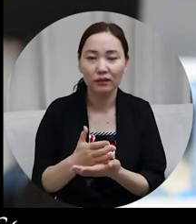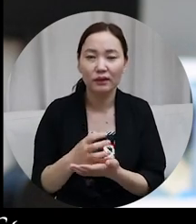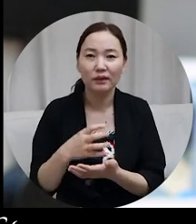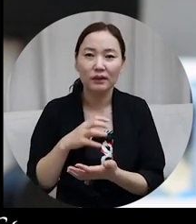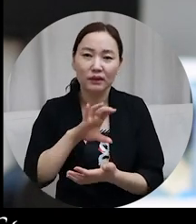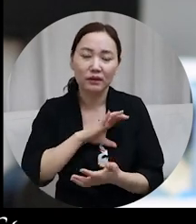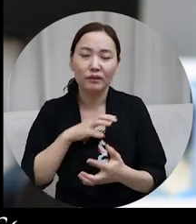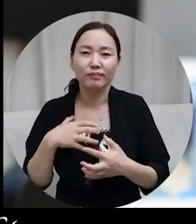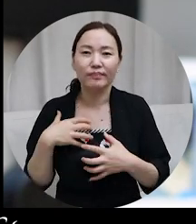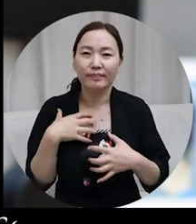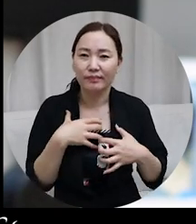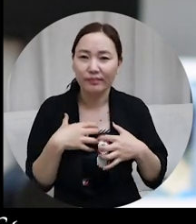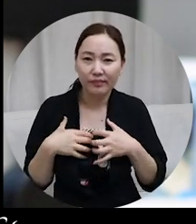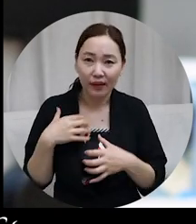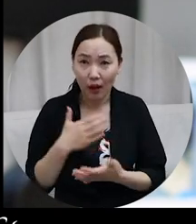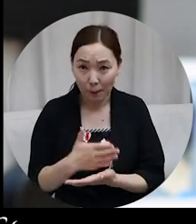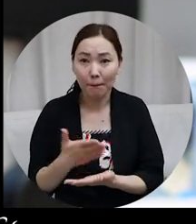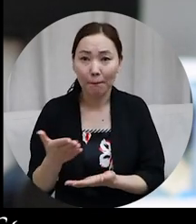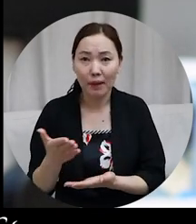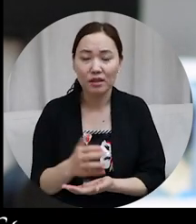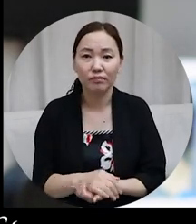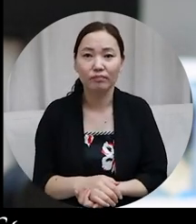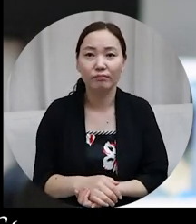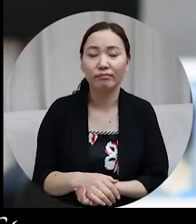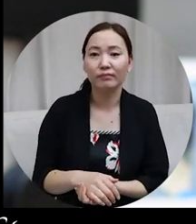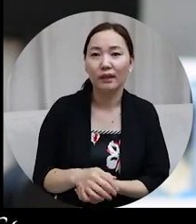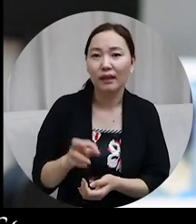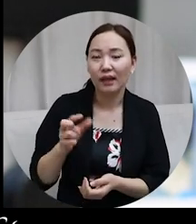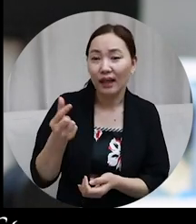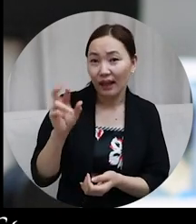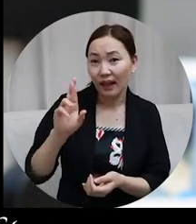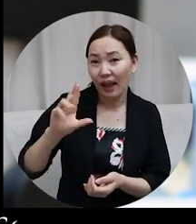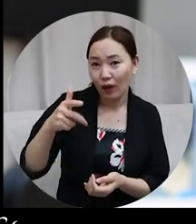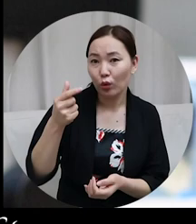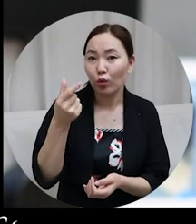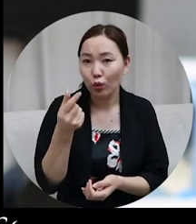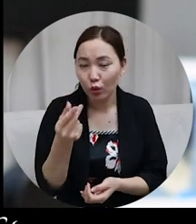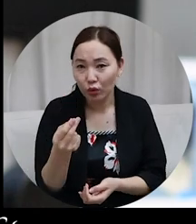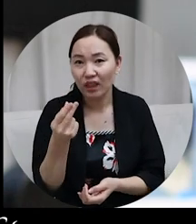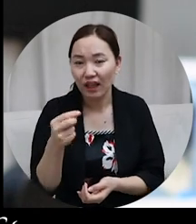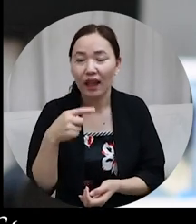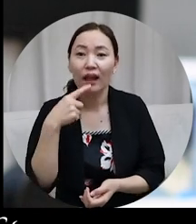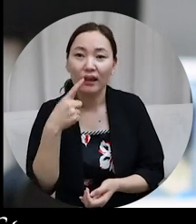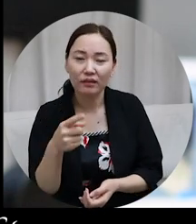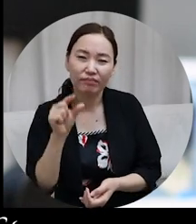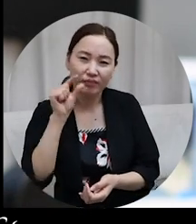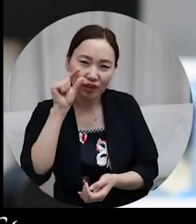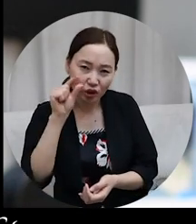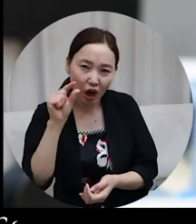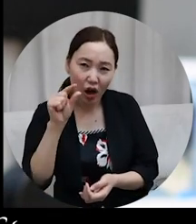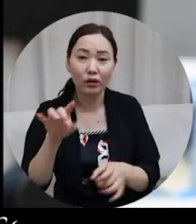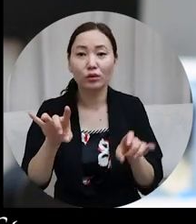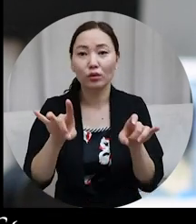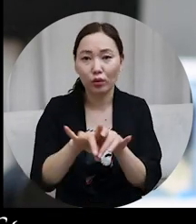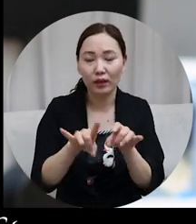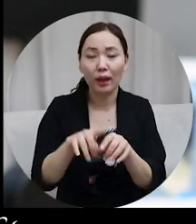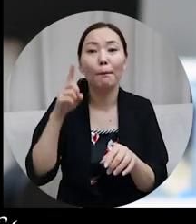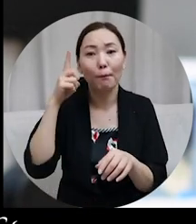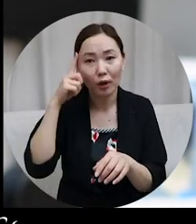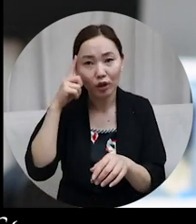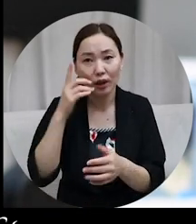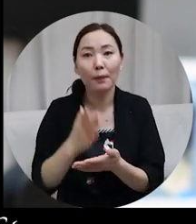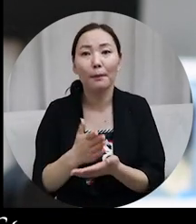харамсчихсэн. Өөр бусдараа бол нэг агуу юм хийж чадсангүй гэж өнөхөд бодогдсон билээ шүү дээ. Яг одоо